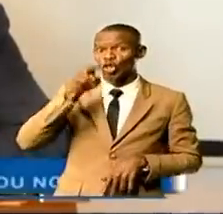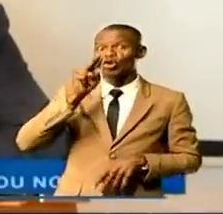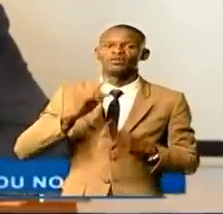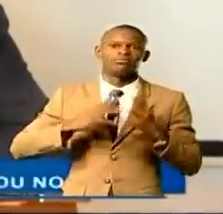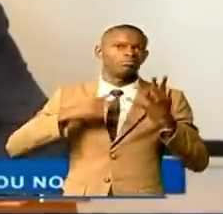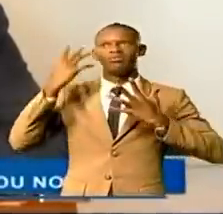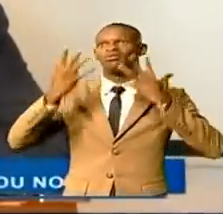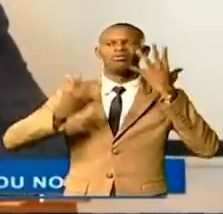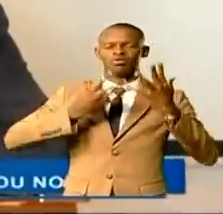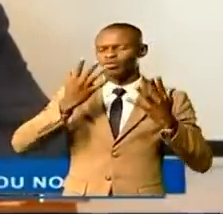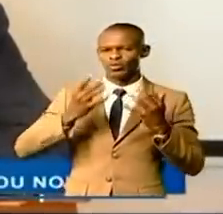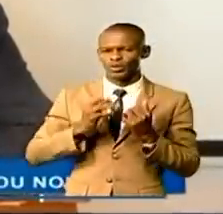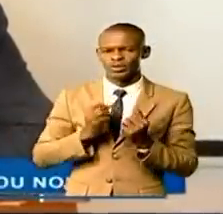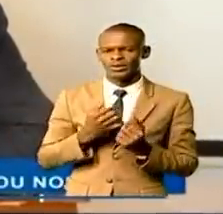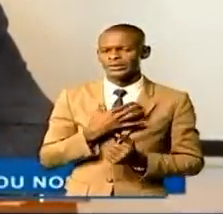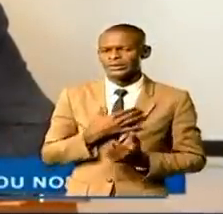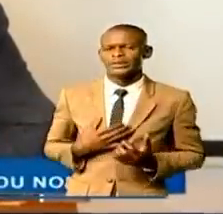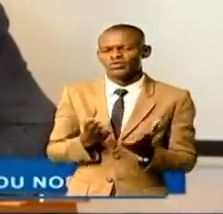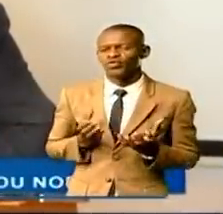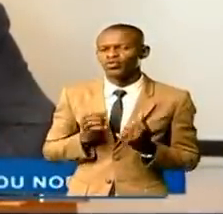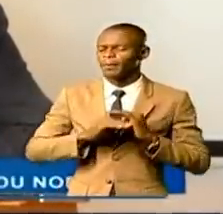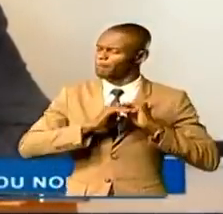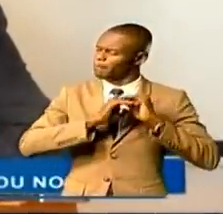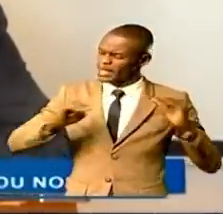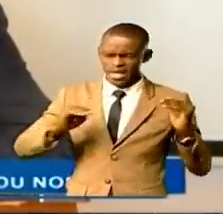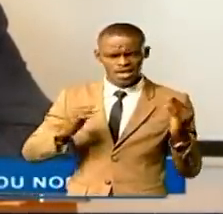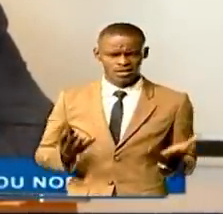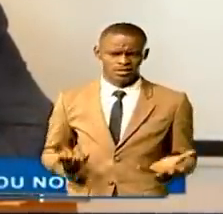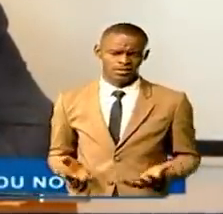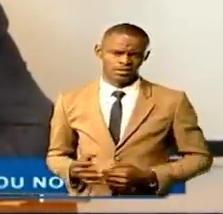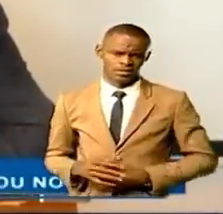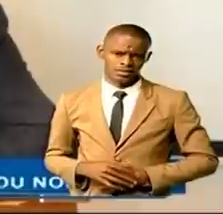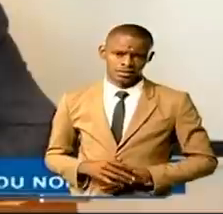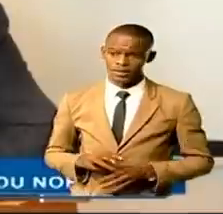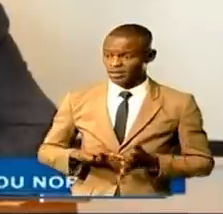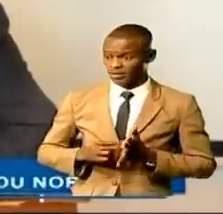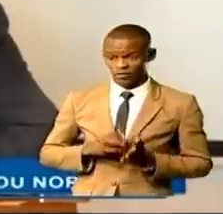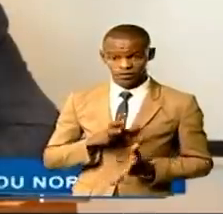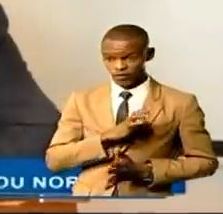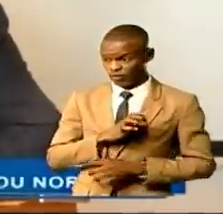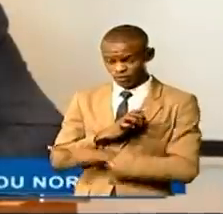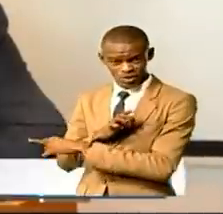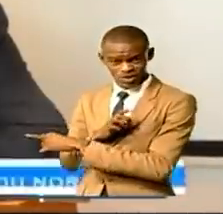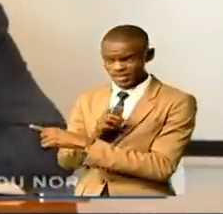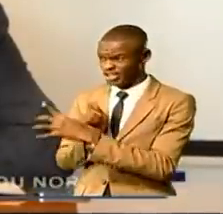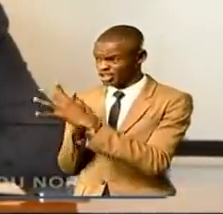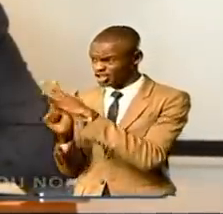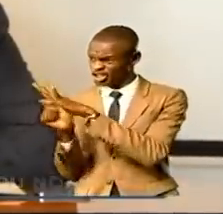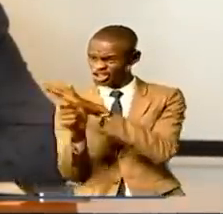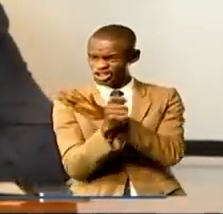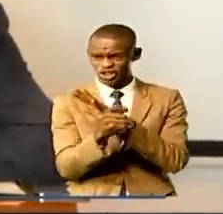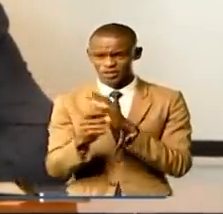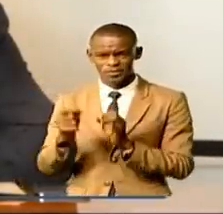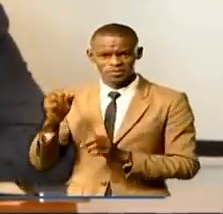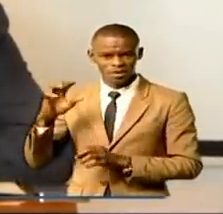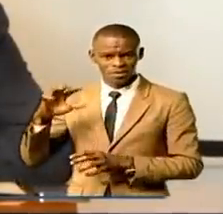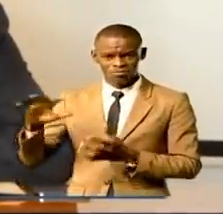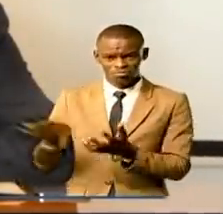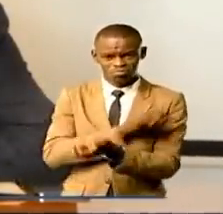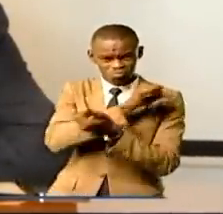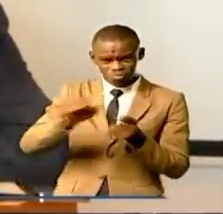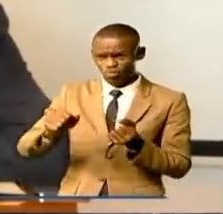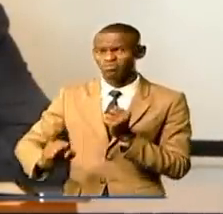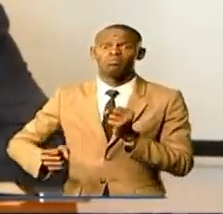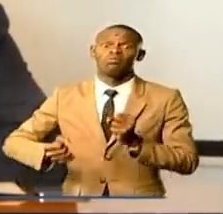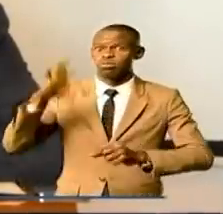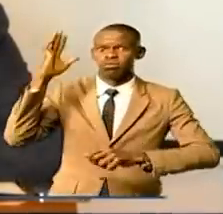sécurité. Donc nous condamnons une fois de plus ces actes inciviques qui se font pour attaquer les paisibles